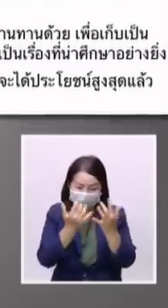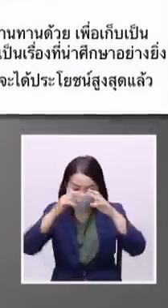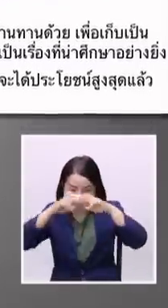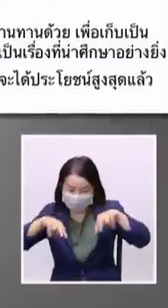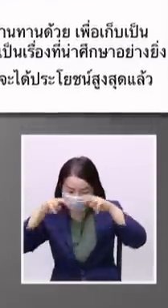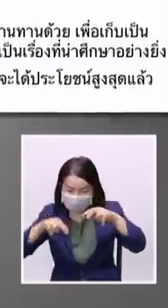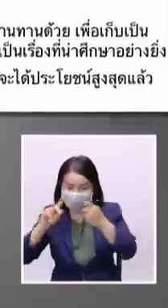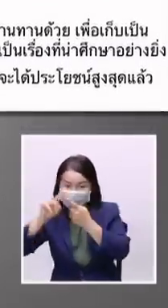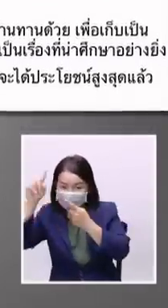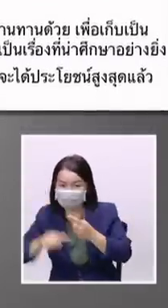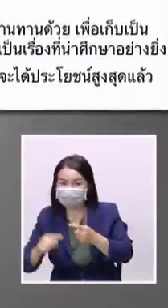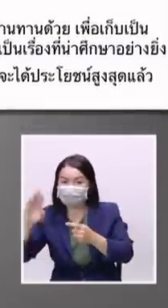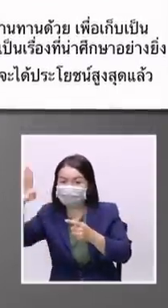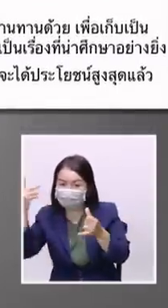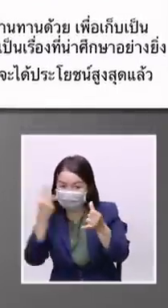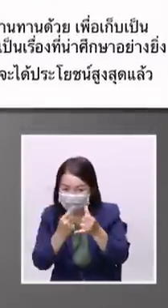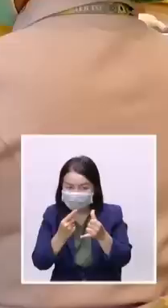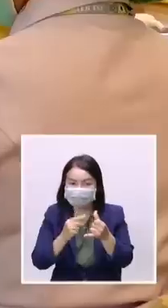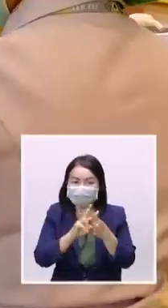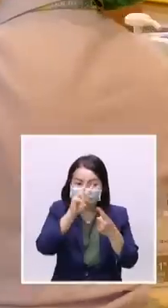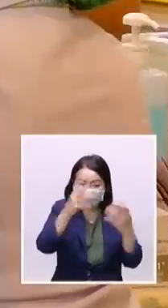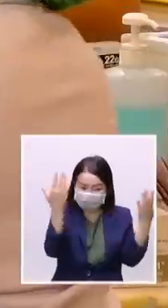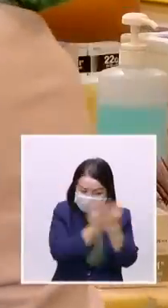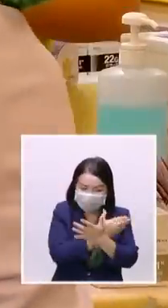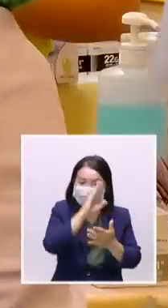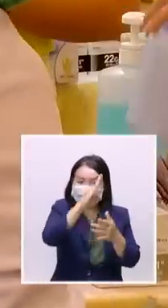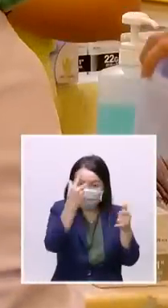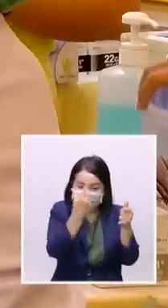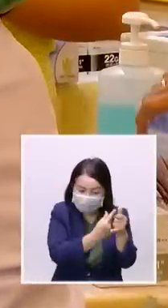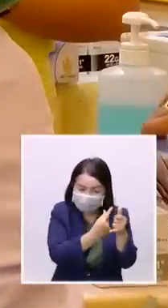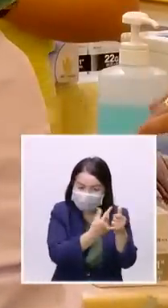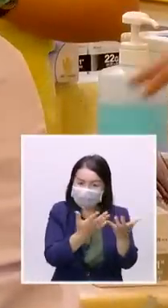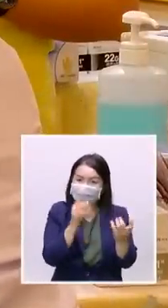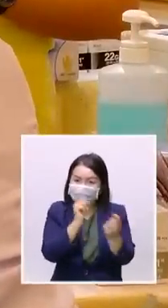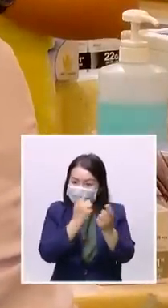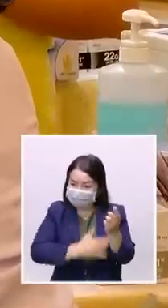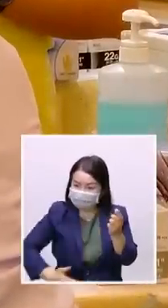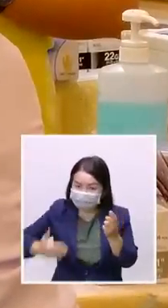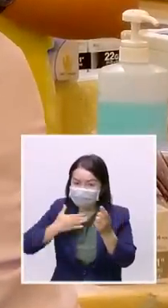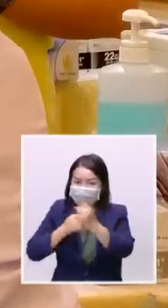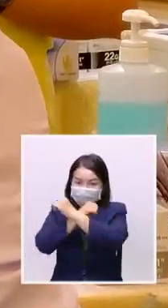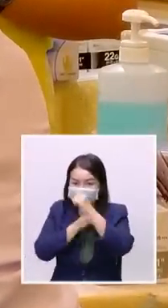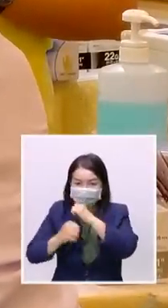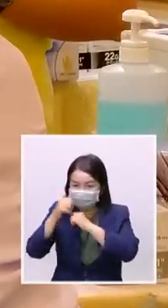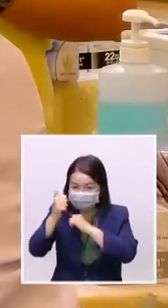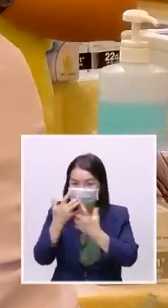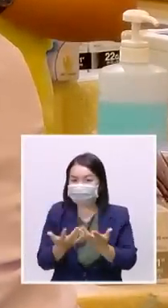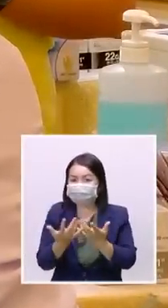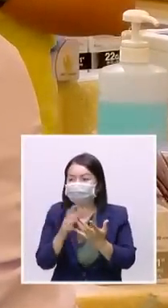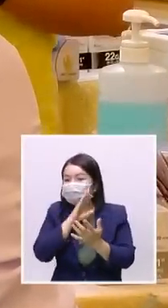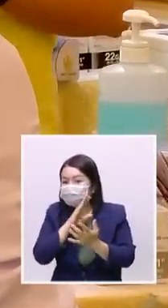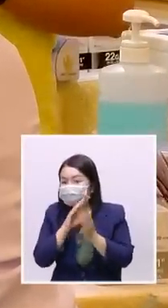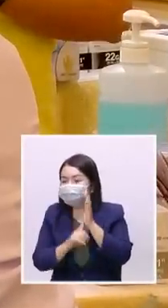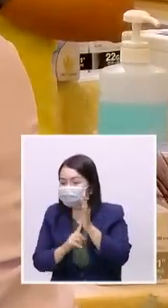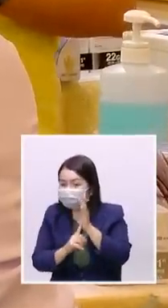กันต่อค่ะเพราะว่าอย่างที่บอกไปเนี่ยคือซึ่งมีอยู่แค่ 1รายเท่านั้นนะคะแล้วพบว่ามีภูมิต้านทานสูงขึ้นแต่ถ้าเกิดมีข้อมูลมากกว่านี้